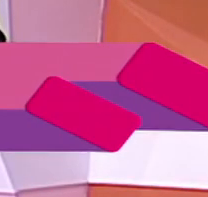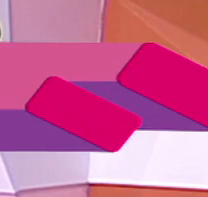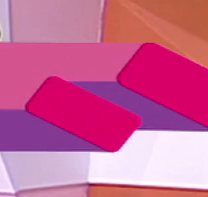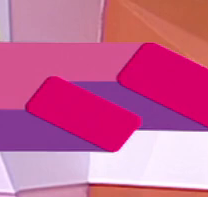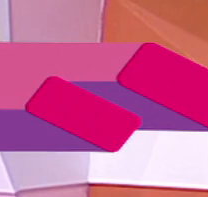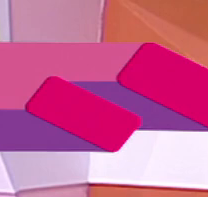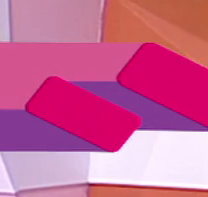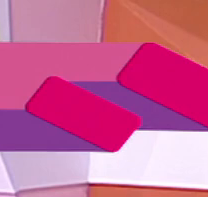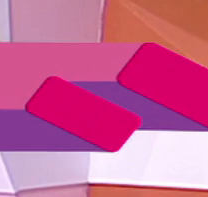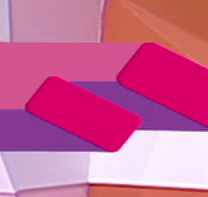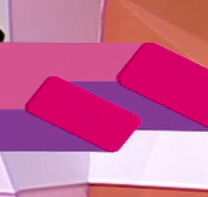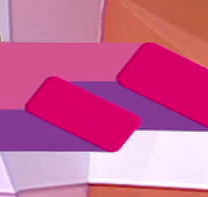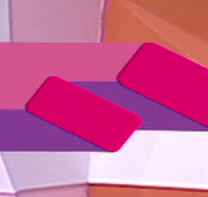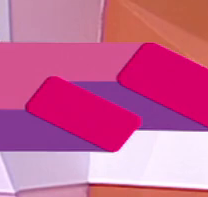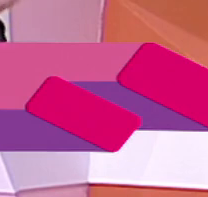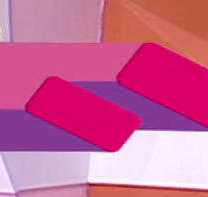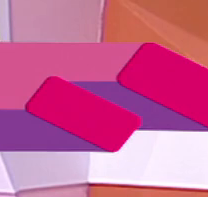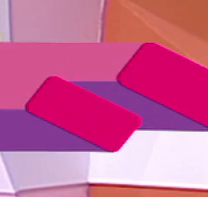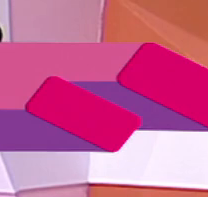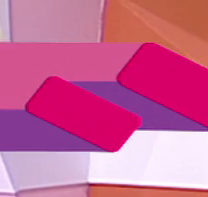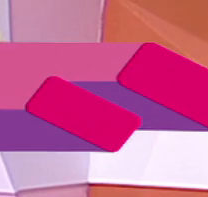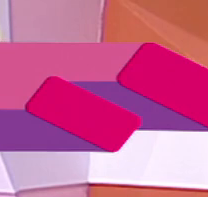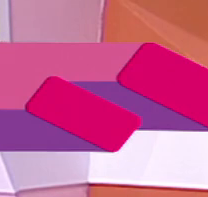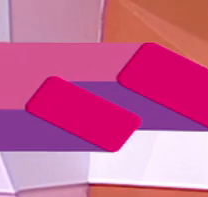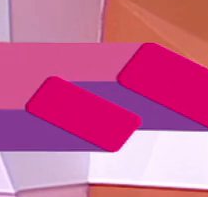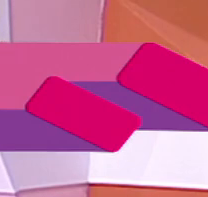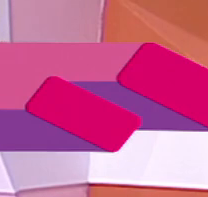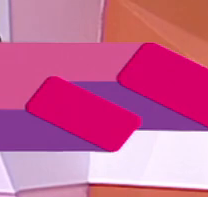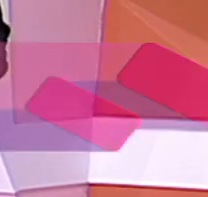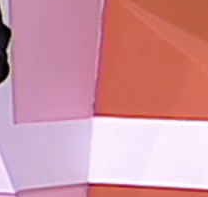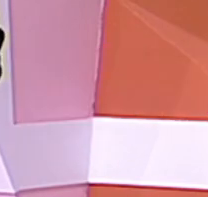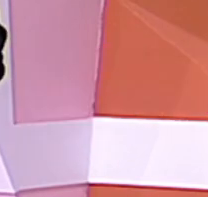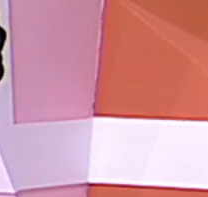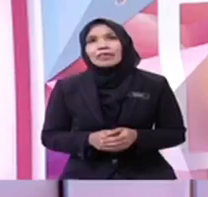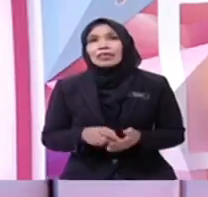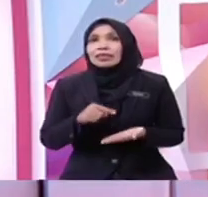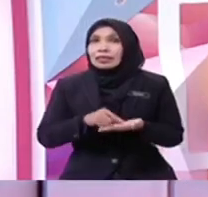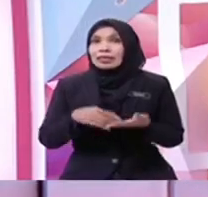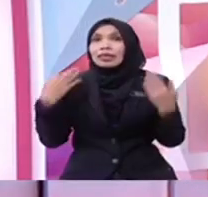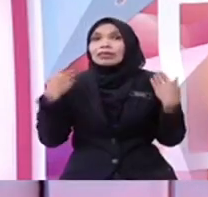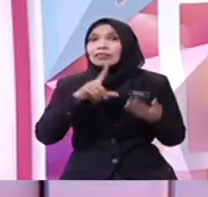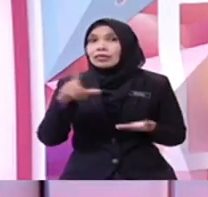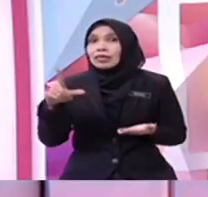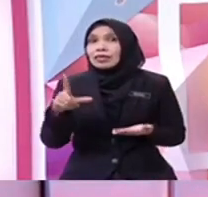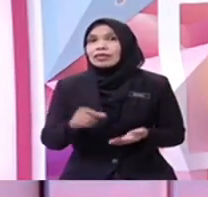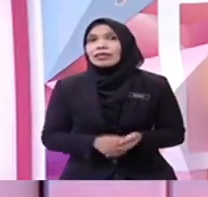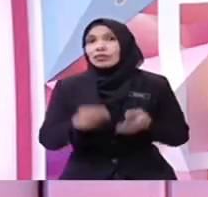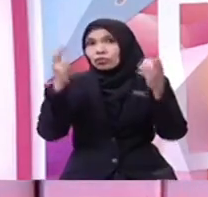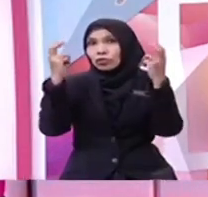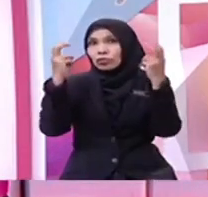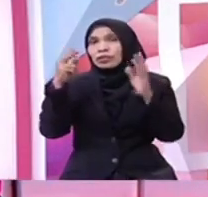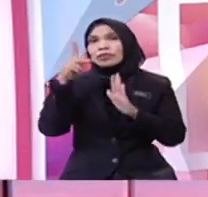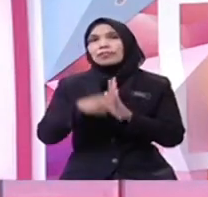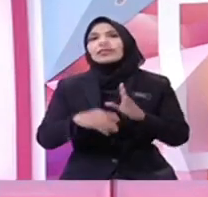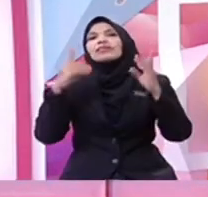kerennya saja kita merupakan subyek pendidikan khas oleh sebab itulah kita tidak menginginkan pt.pmu ke dan juga Keane kita ingin melakukan aktiviti